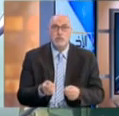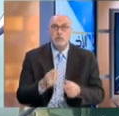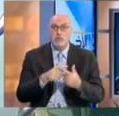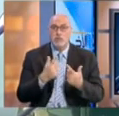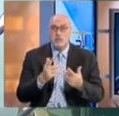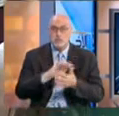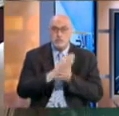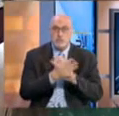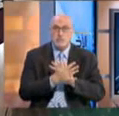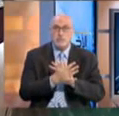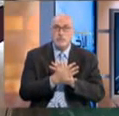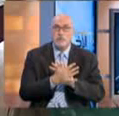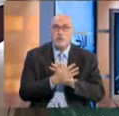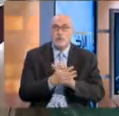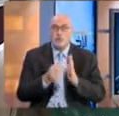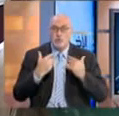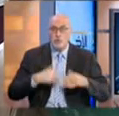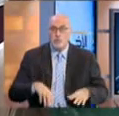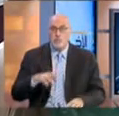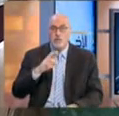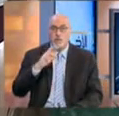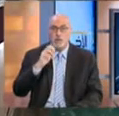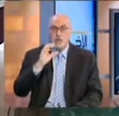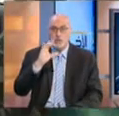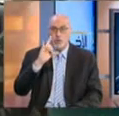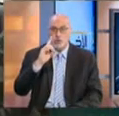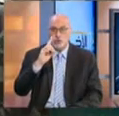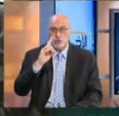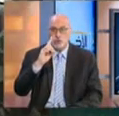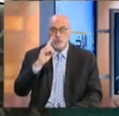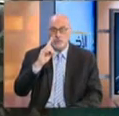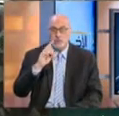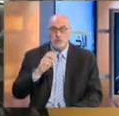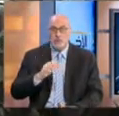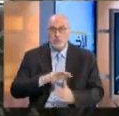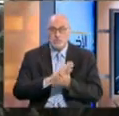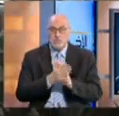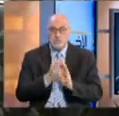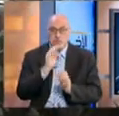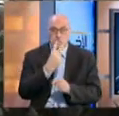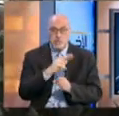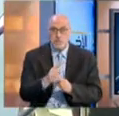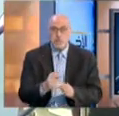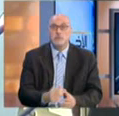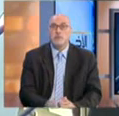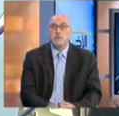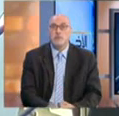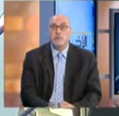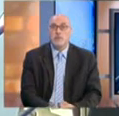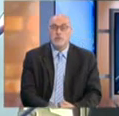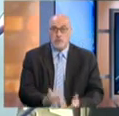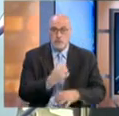تواطؤ منظمة رشاد الإرهابية مع الجماعات الإرهابية